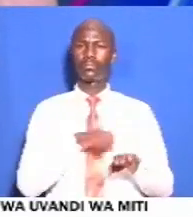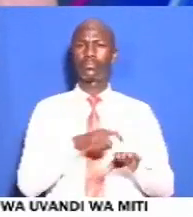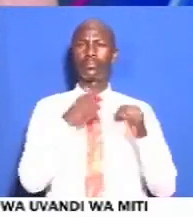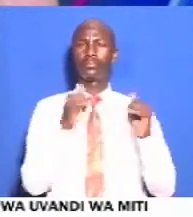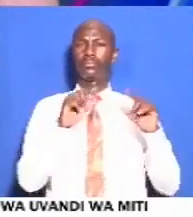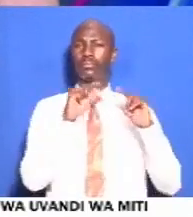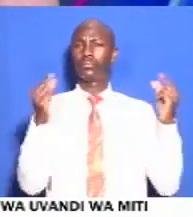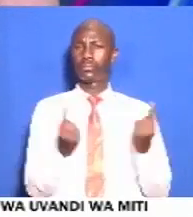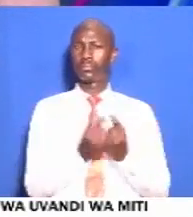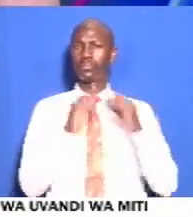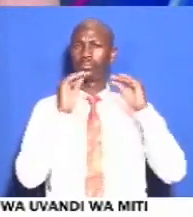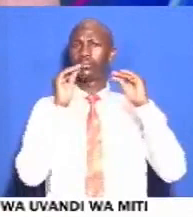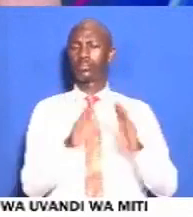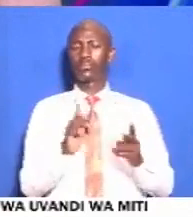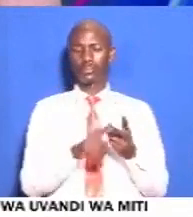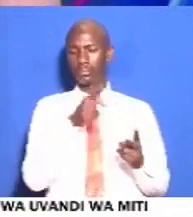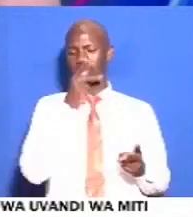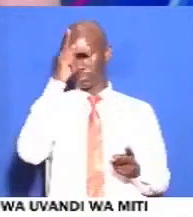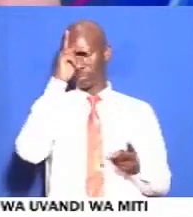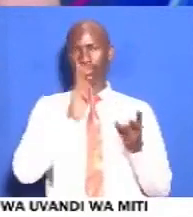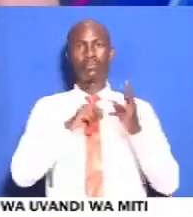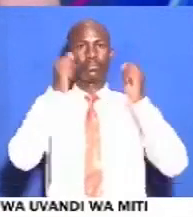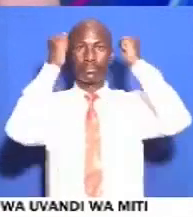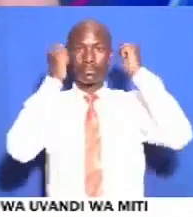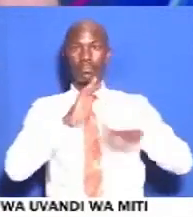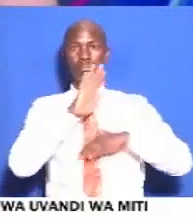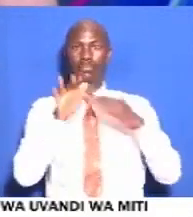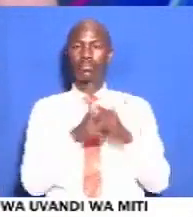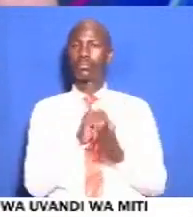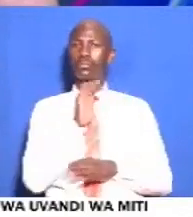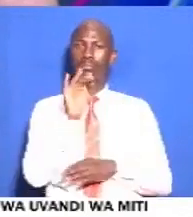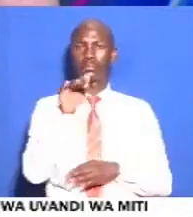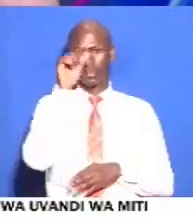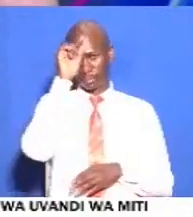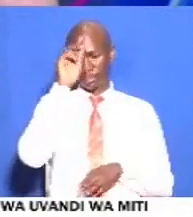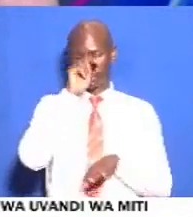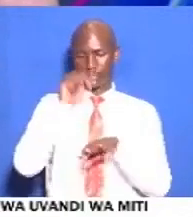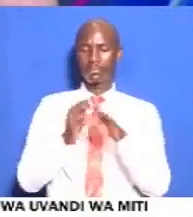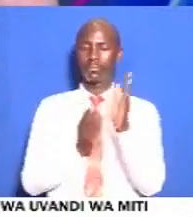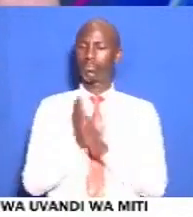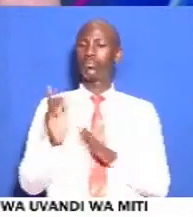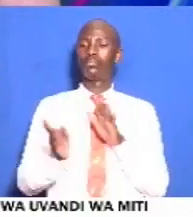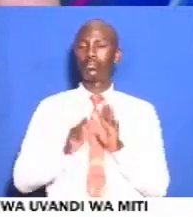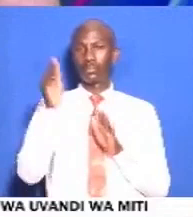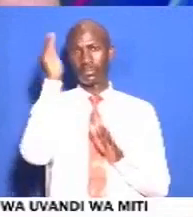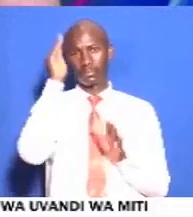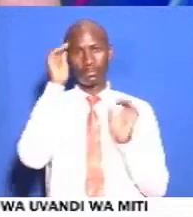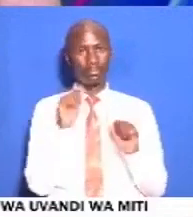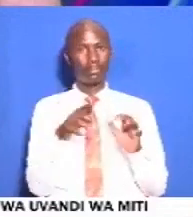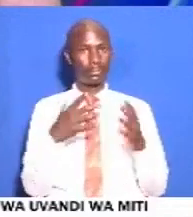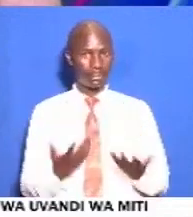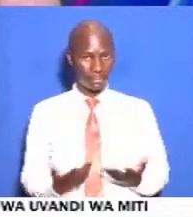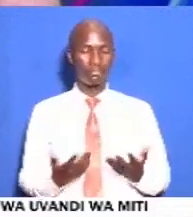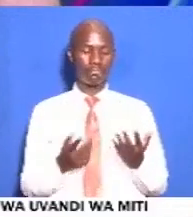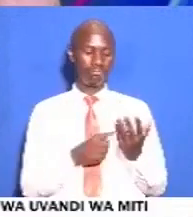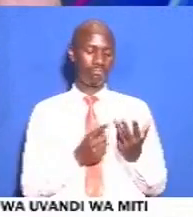yu Ikundi mwe ya Alimu Asyai na Amanyuwa mabikie kuhitha machume wito kuhi serikali kuhisalamu vya wa kisomo mabikie kuhikithia